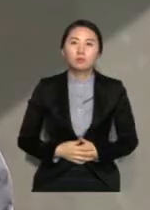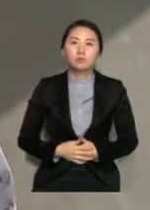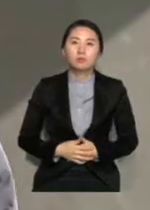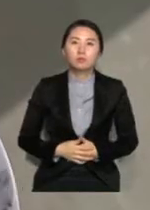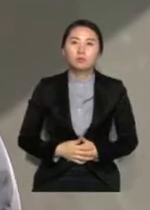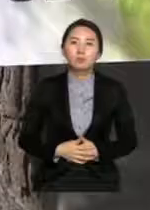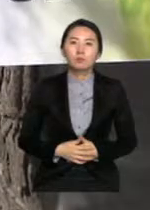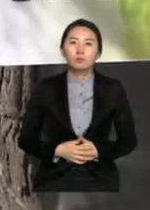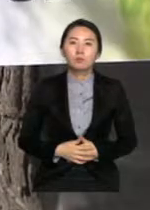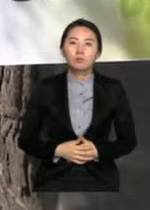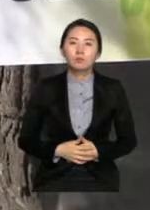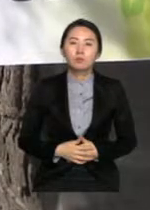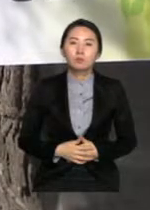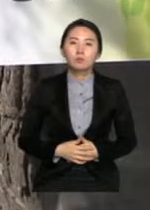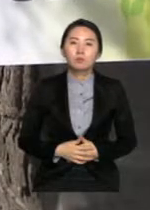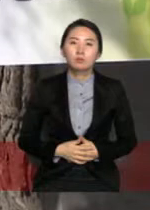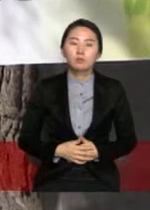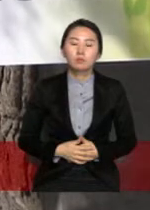나타났습니다.